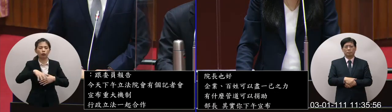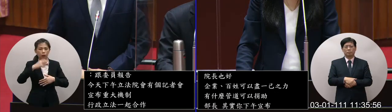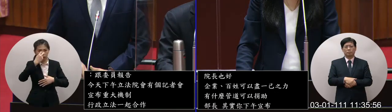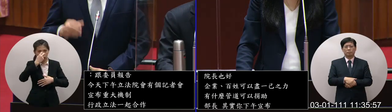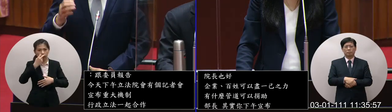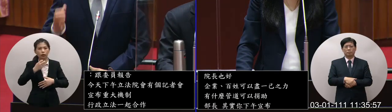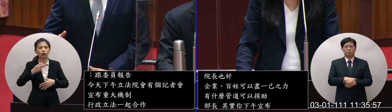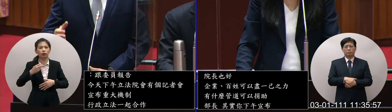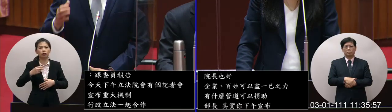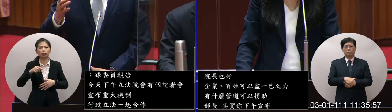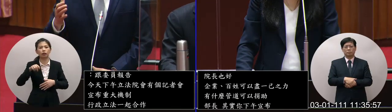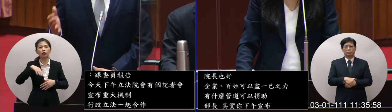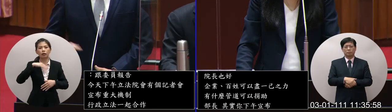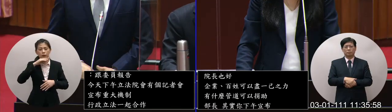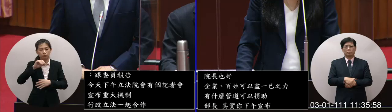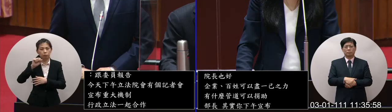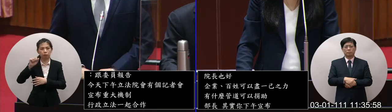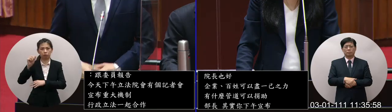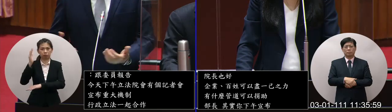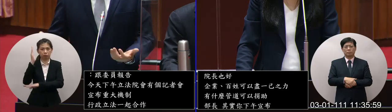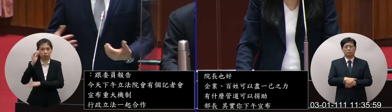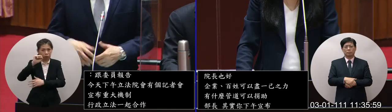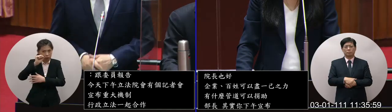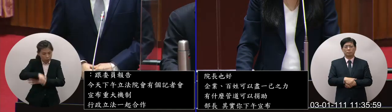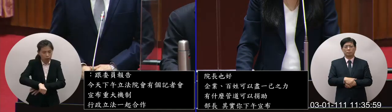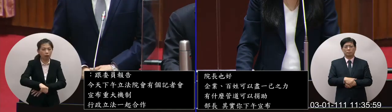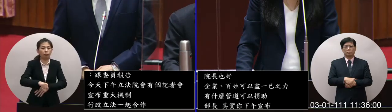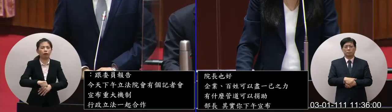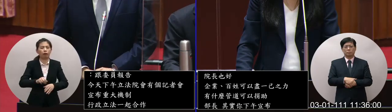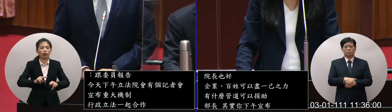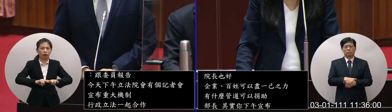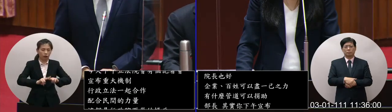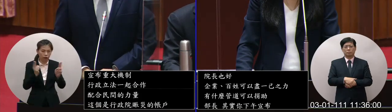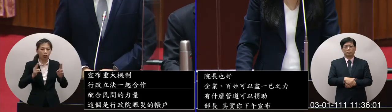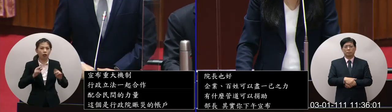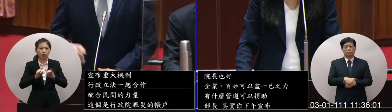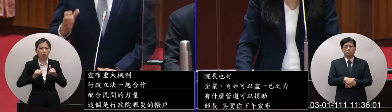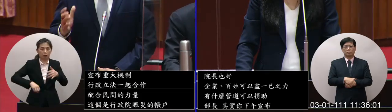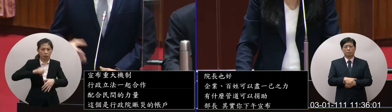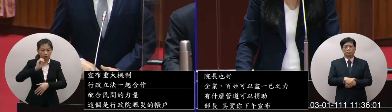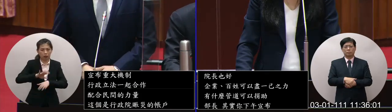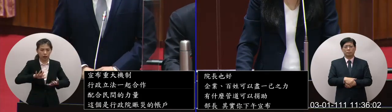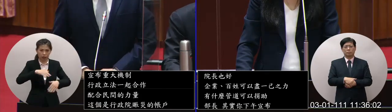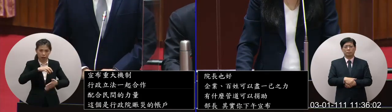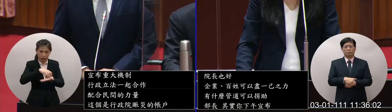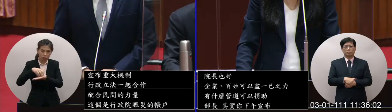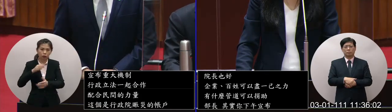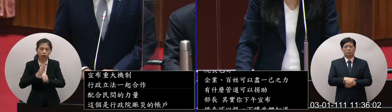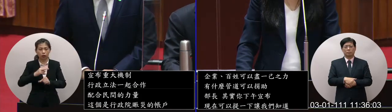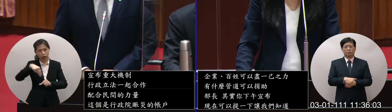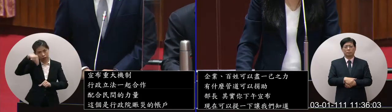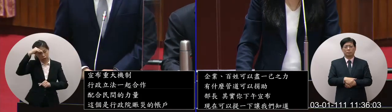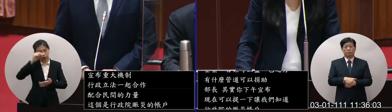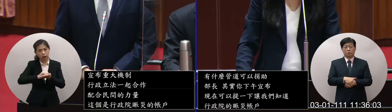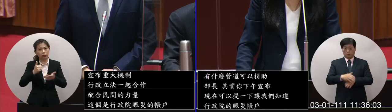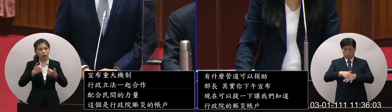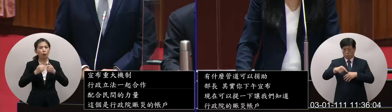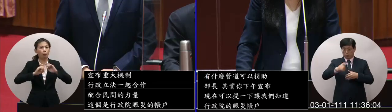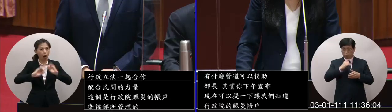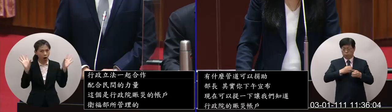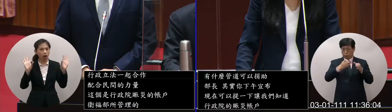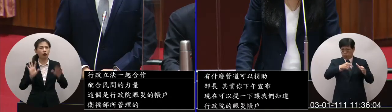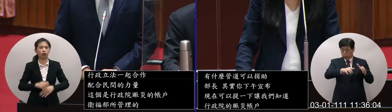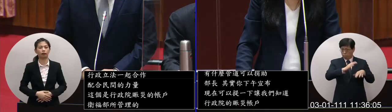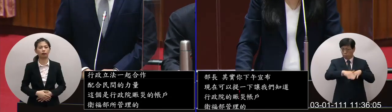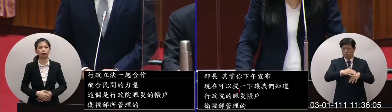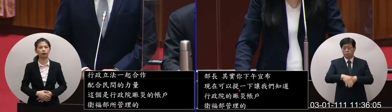须要经过那个特许，然后开放给国人来捐献。那我们现在在程序当中，今天下午记者会就会宣布， 所以会有这个管道对